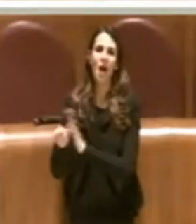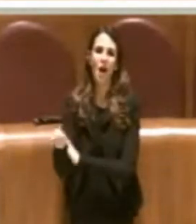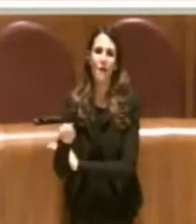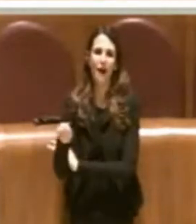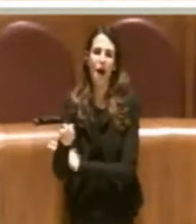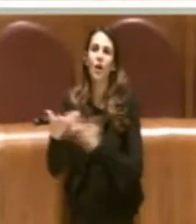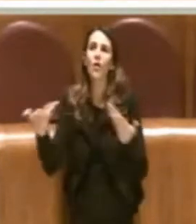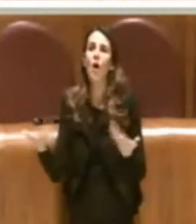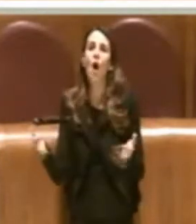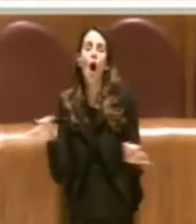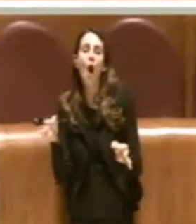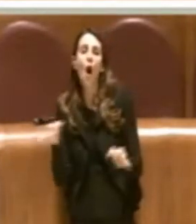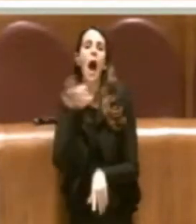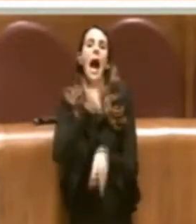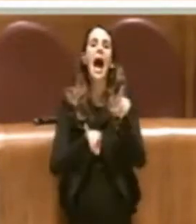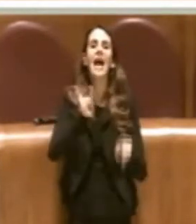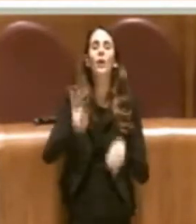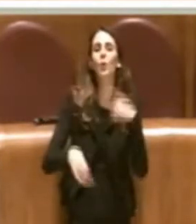in alcuni casi